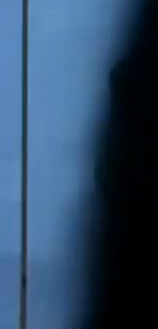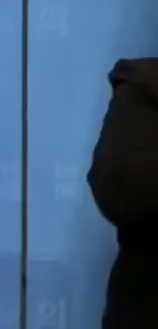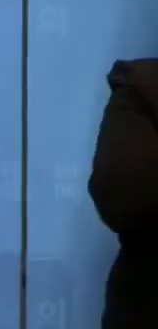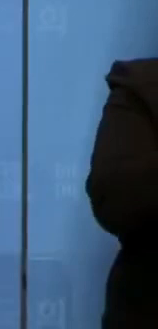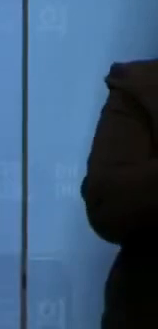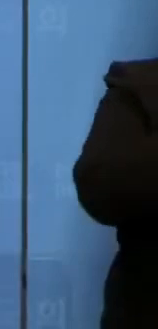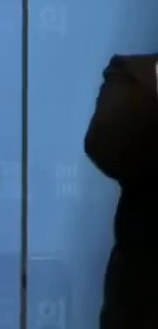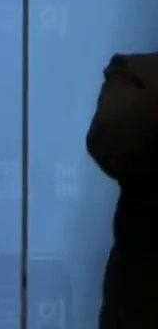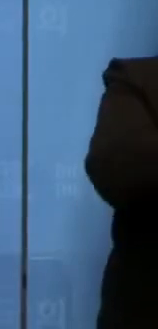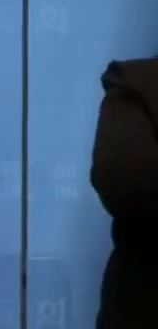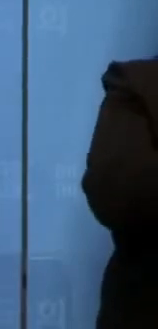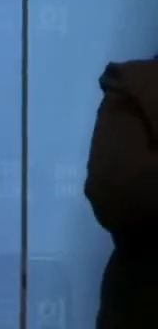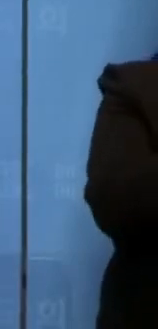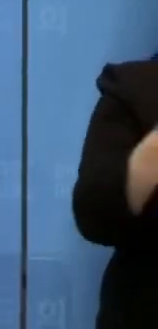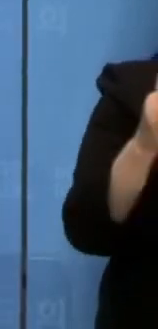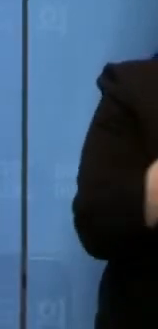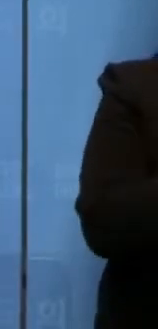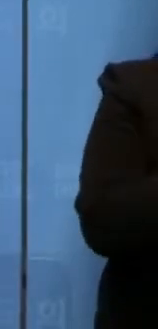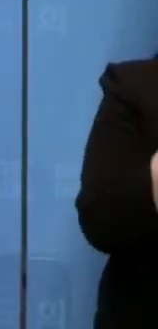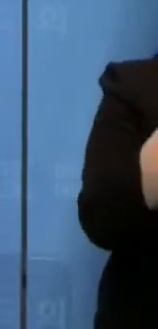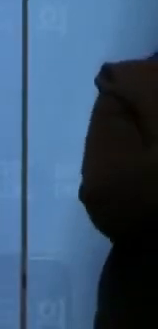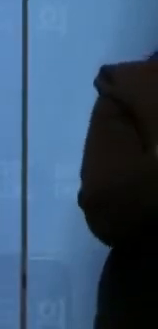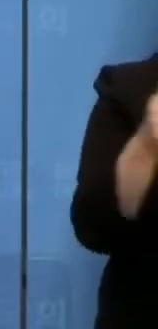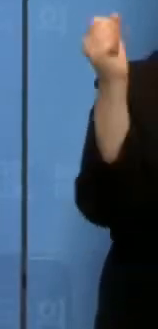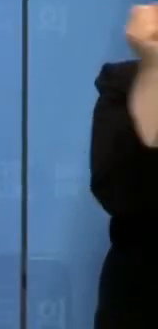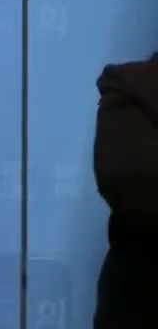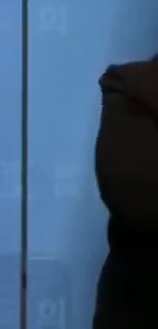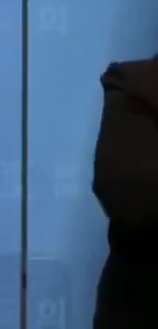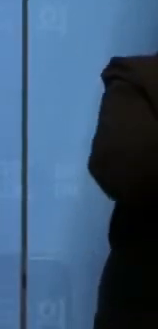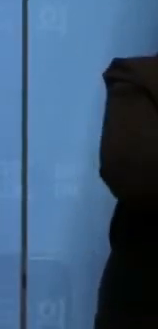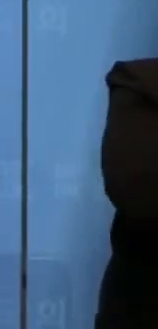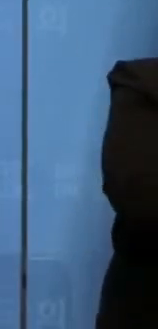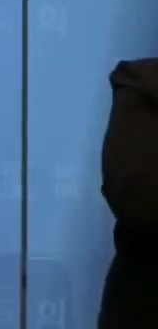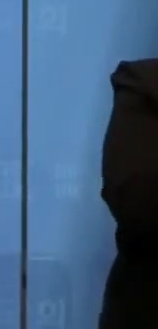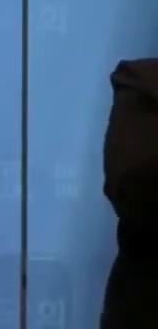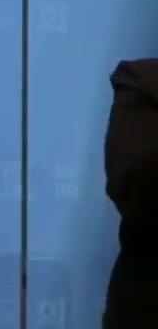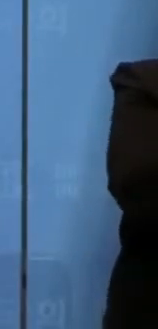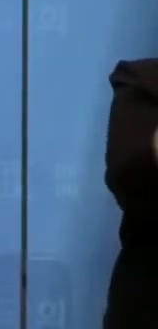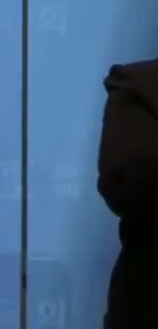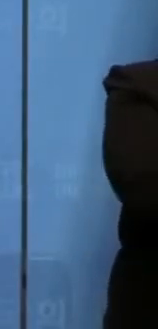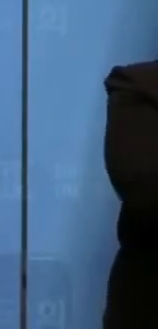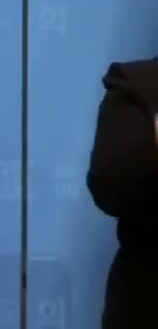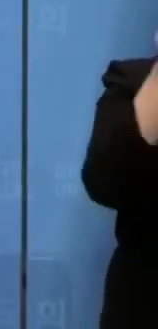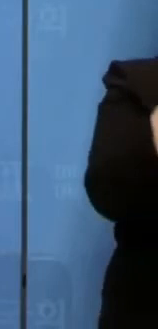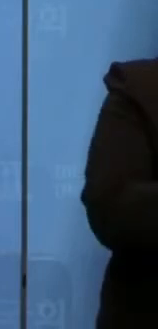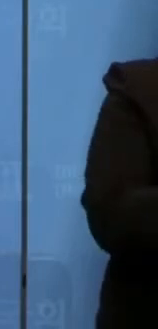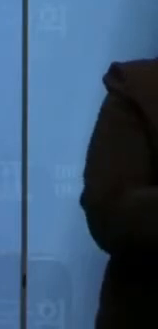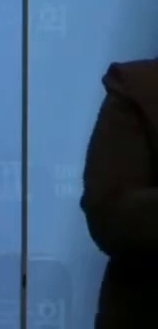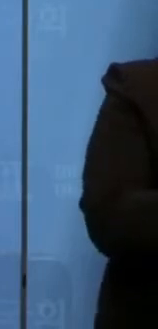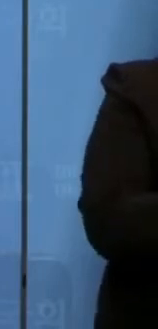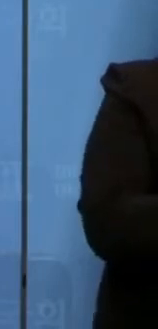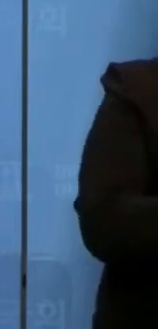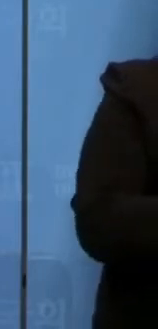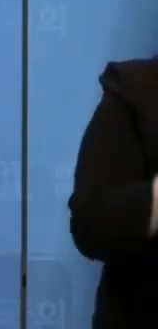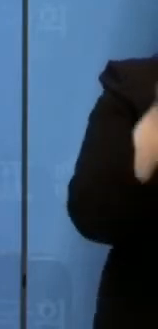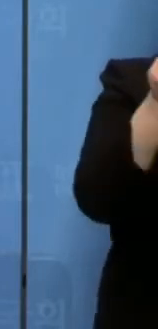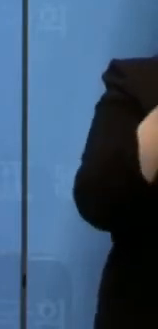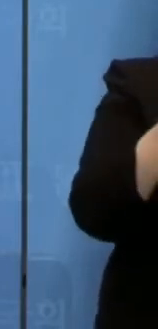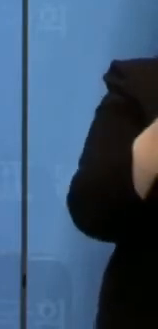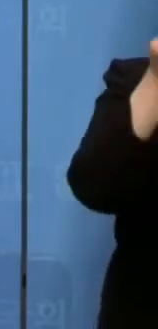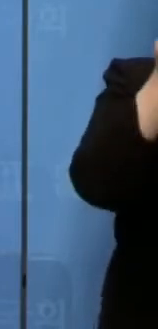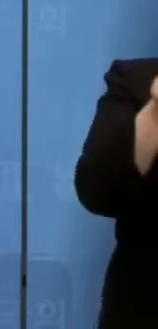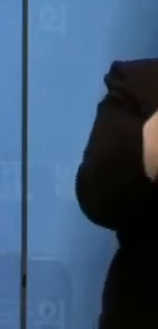투표로 부동산 망국의 주범, 백신 무능의 주범, 내로남불의